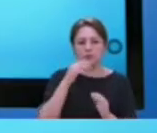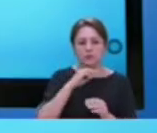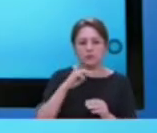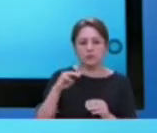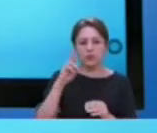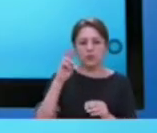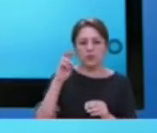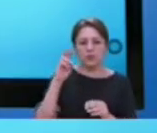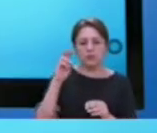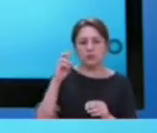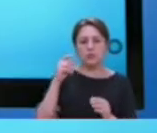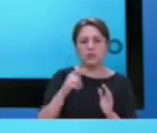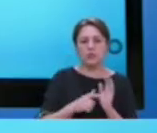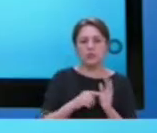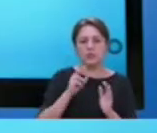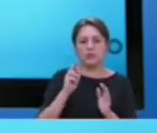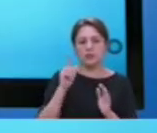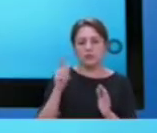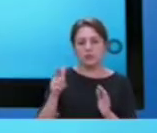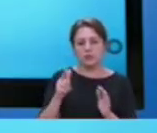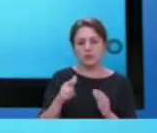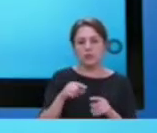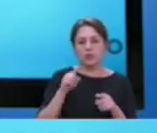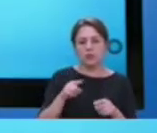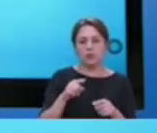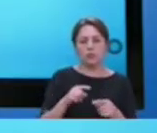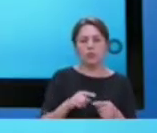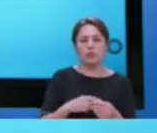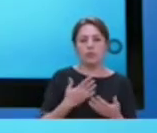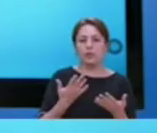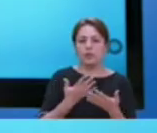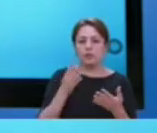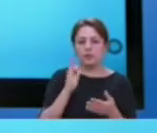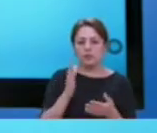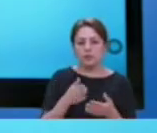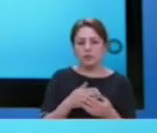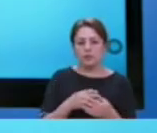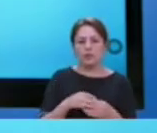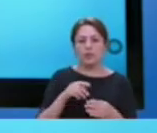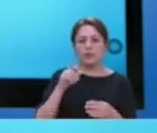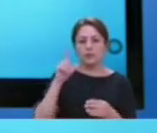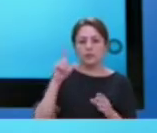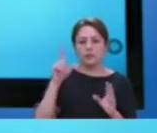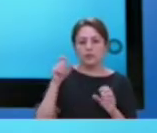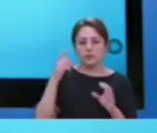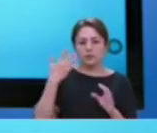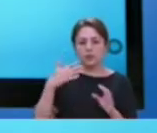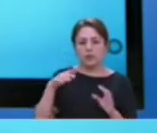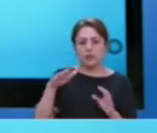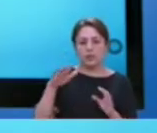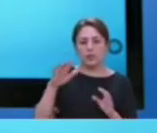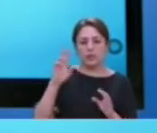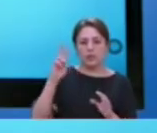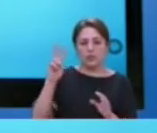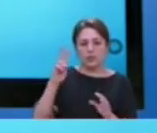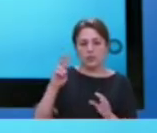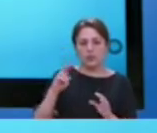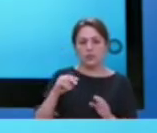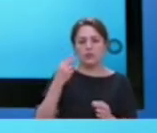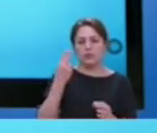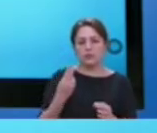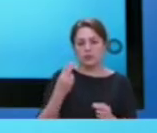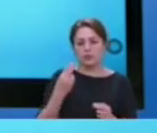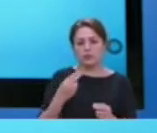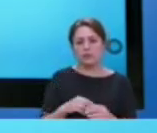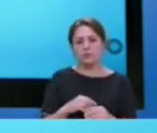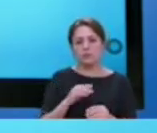75207 kilogram. 75200 kilogram qo'shib 7 kilogram. 752 sentimetr 7